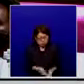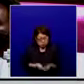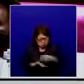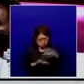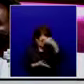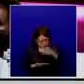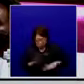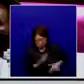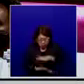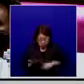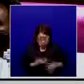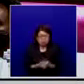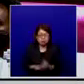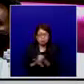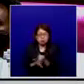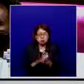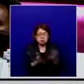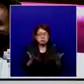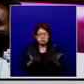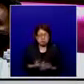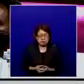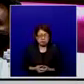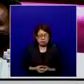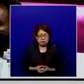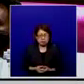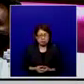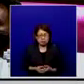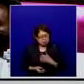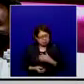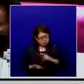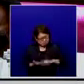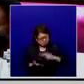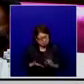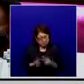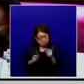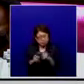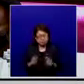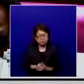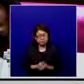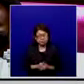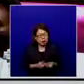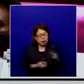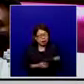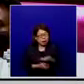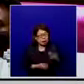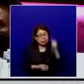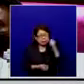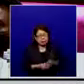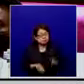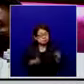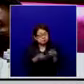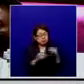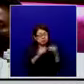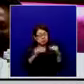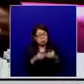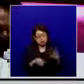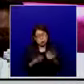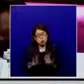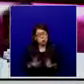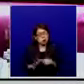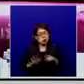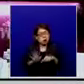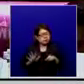แล้วเขาก็ไม่ได้รับความช่วยเหลือผมอยากนิยามคำนี้ให้เป็นพวกคุณเนี่ยแล้วไม่ได้รับความช่วยเหลือแล้วรอเงิน 5,000 เยียวย